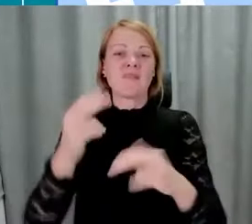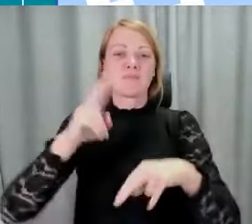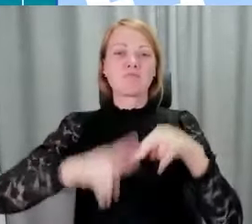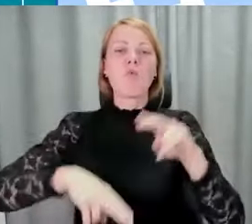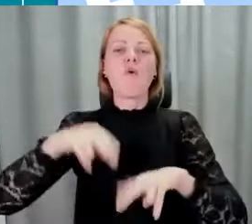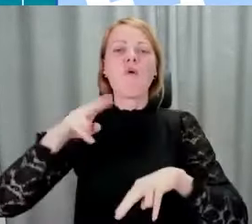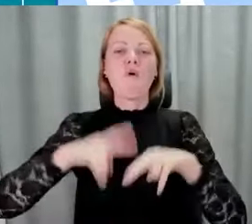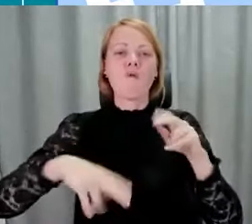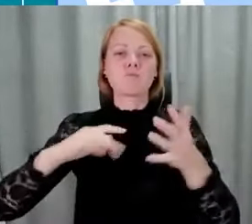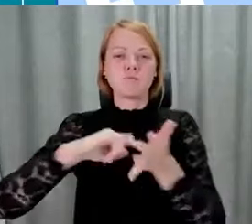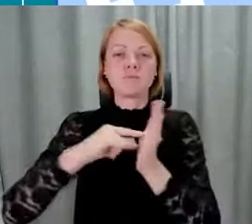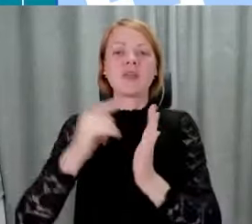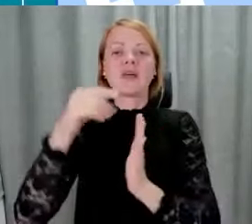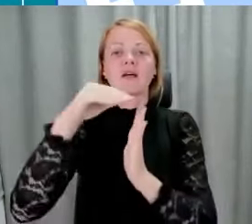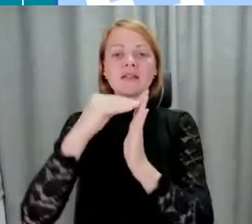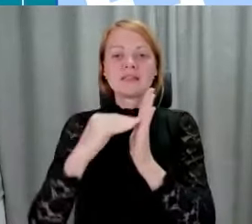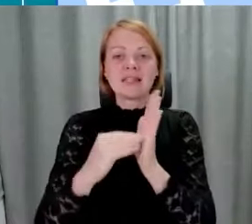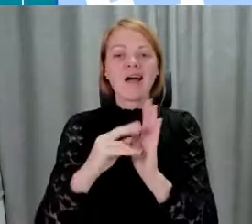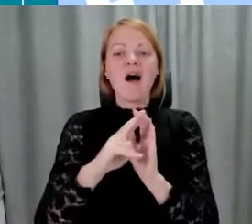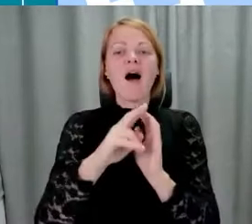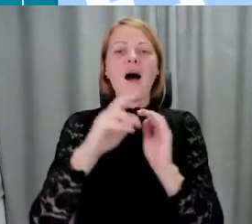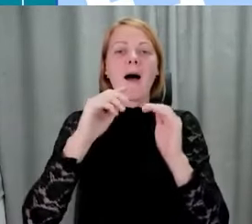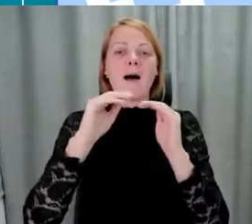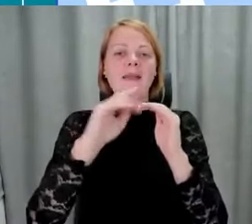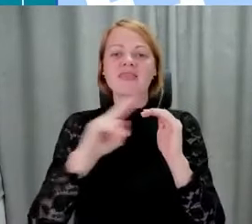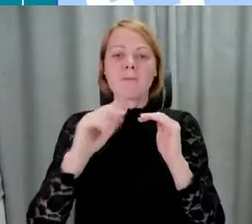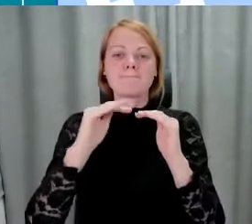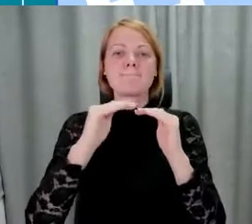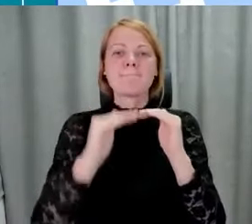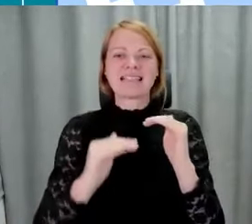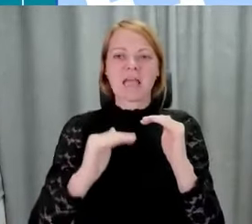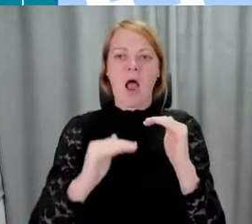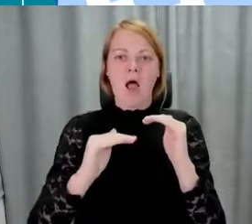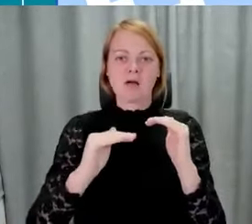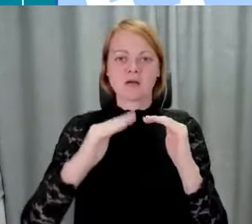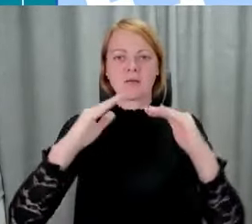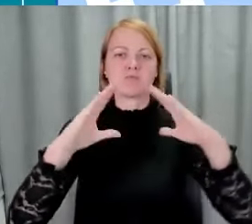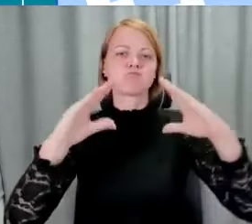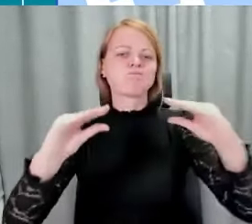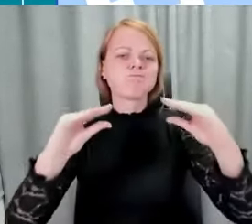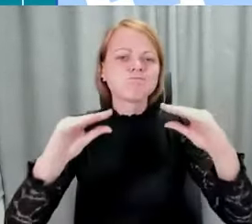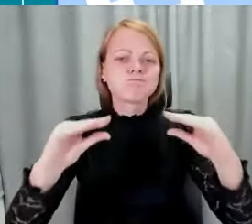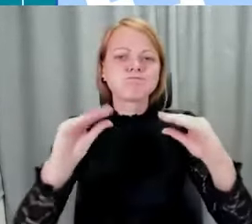ka ne mazāk par šo, līdz to vienmēr var biezāk, nezinu,